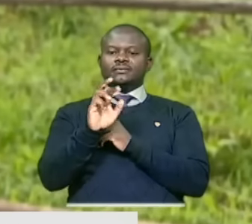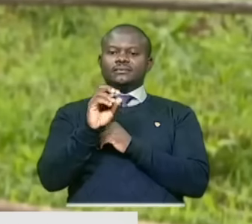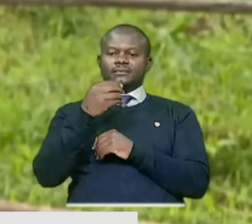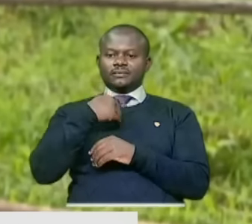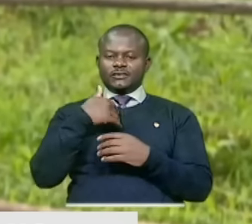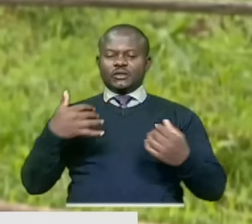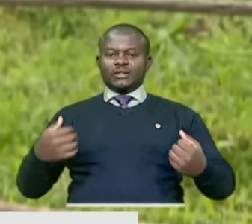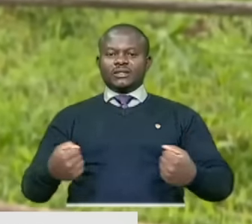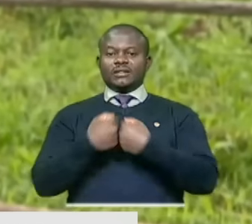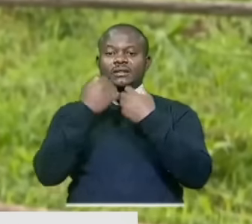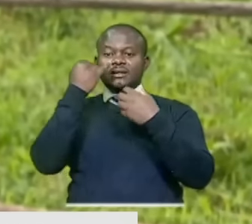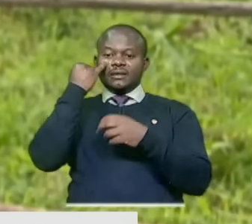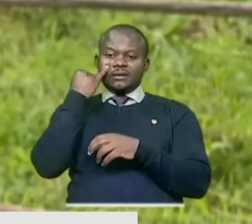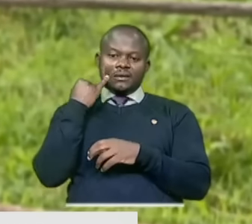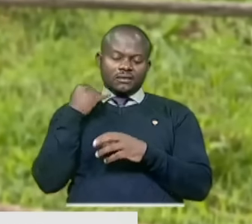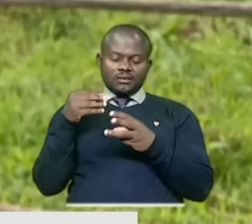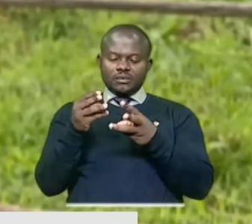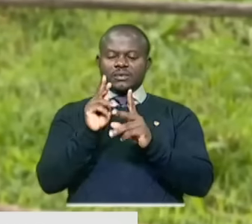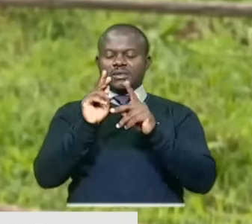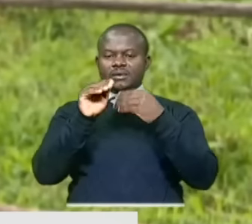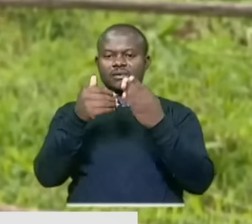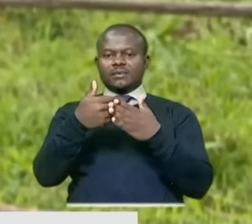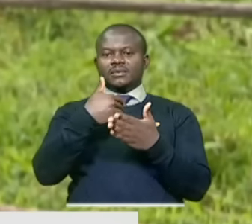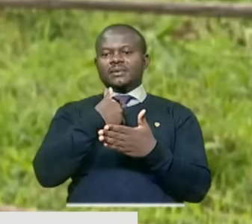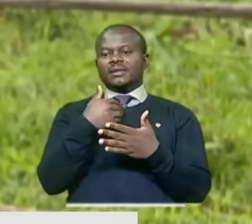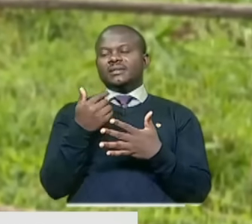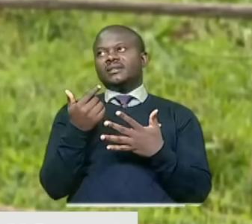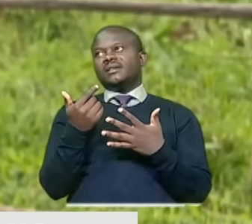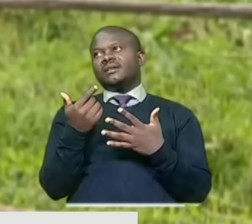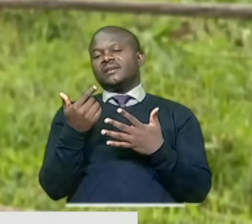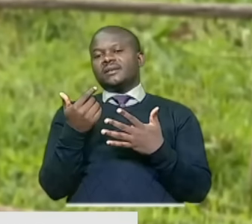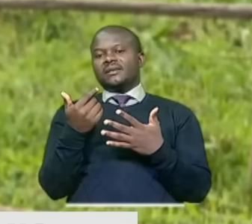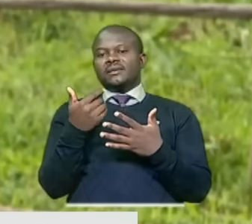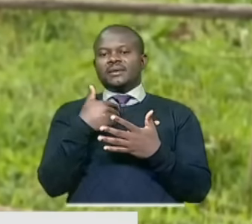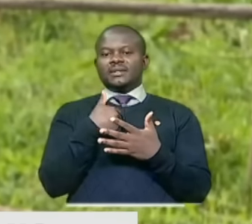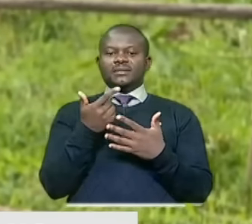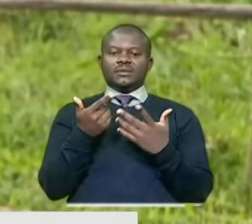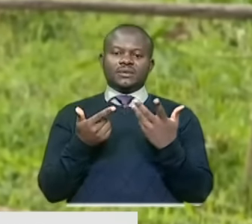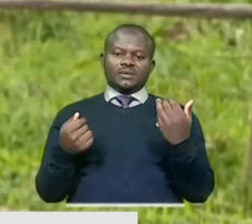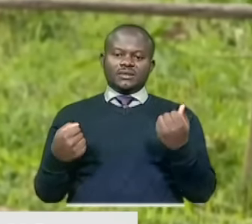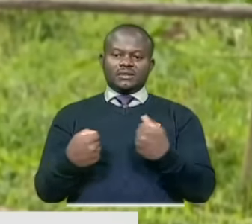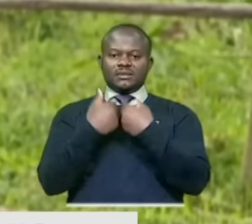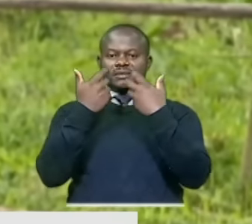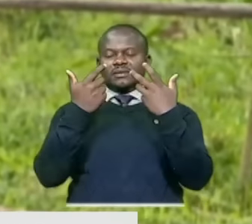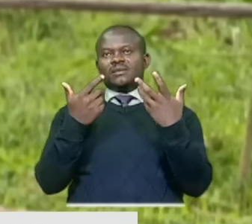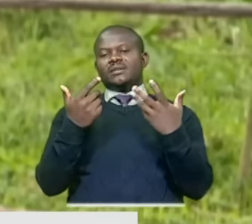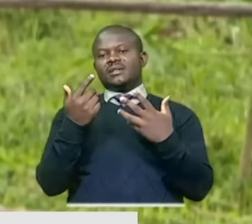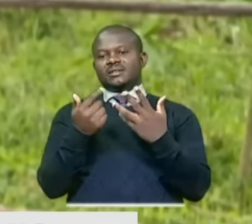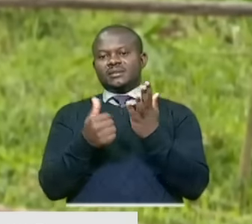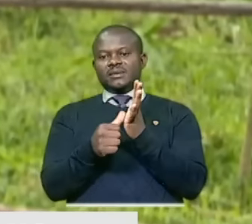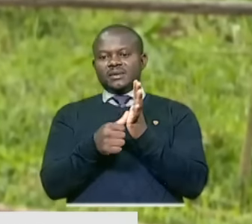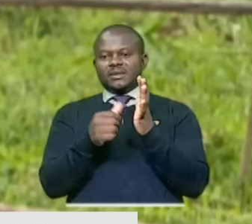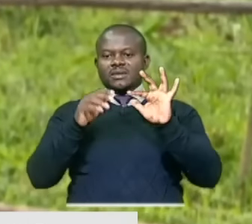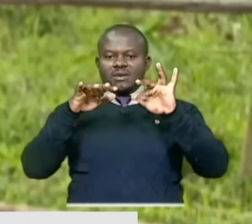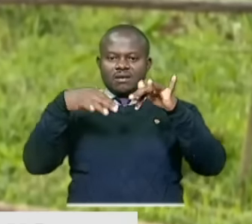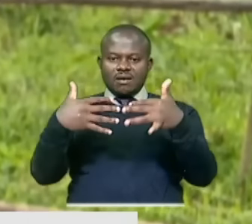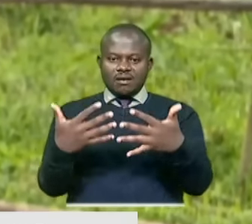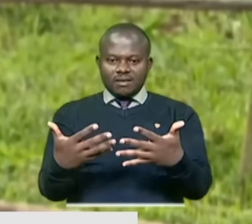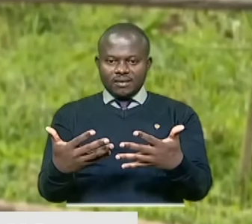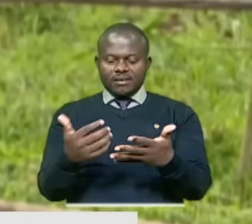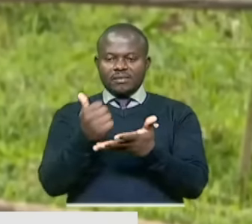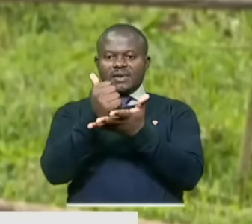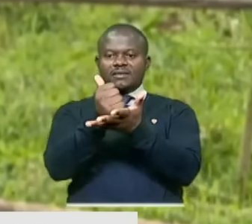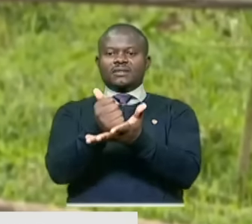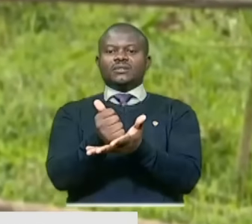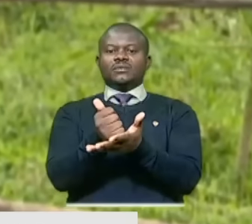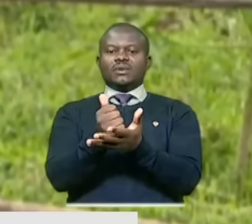ibiza bikomeye, uburyo abaturage bagezweho n'ingaruka z'ibiza, uko bafashwa